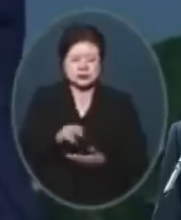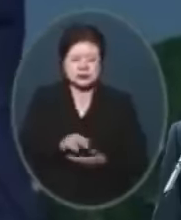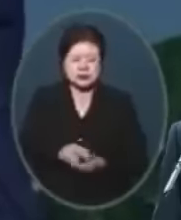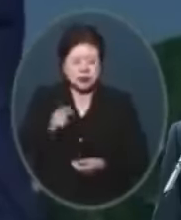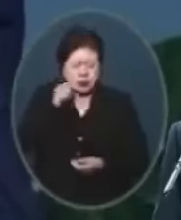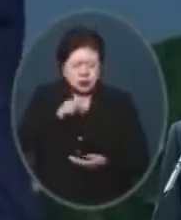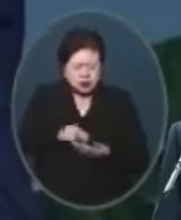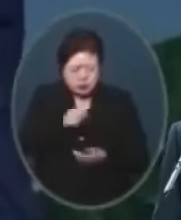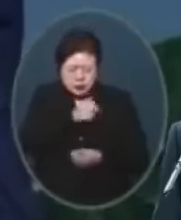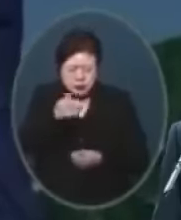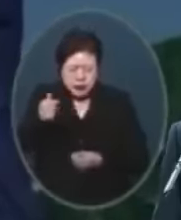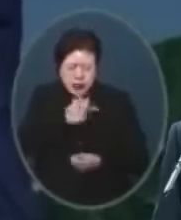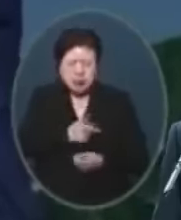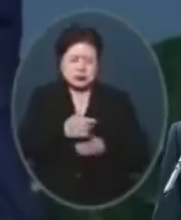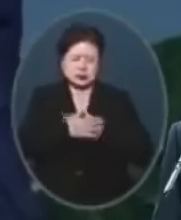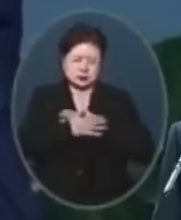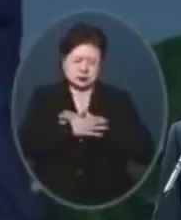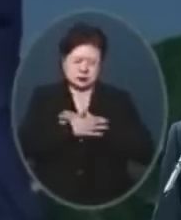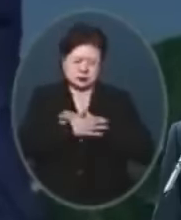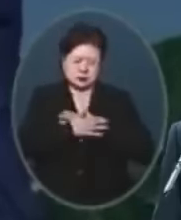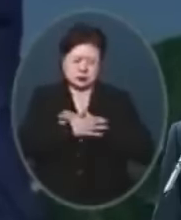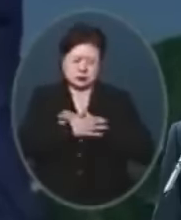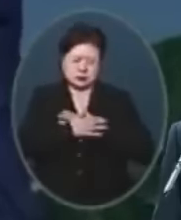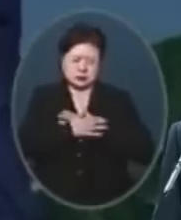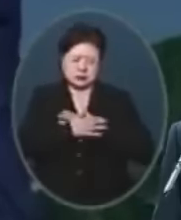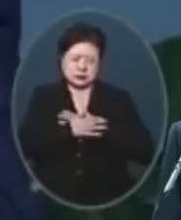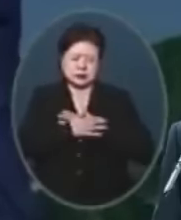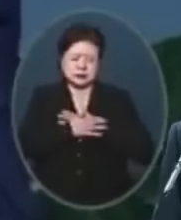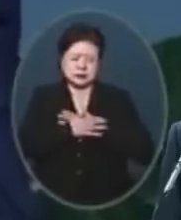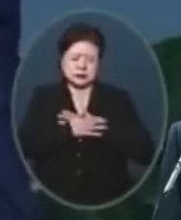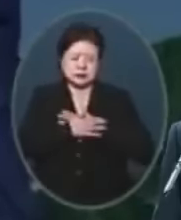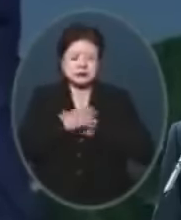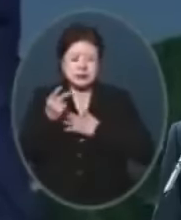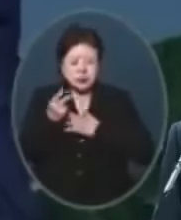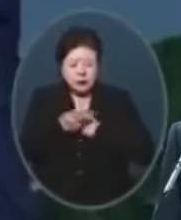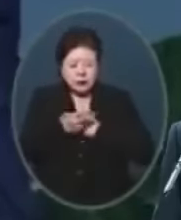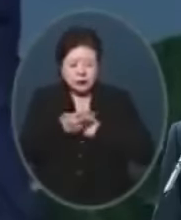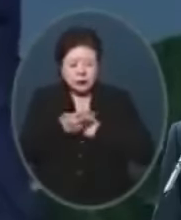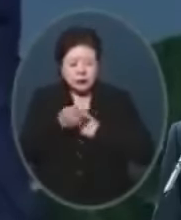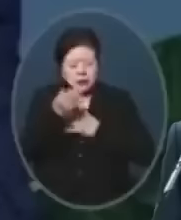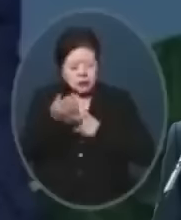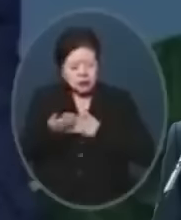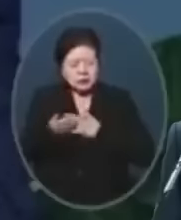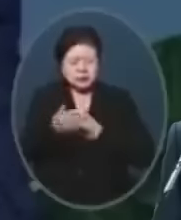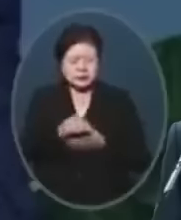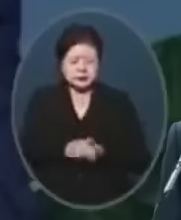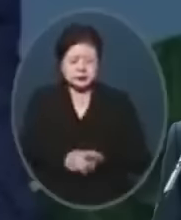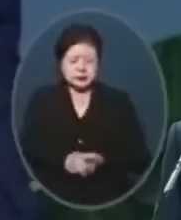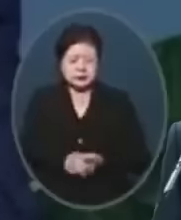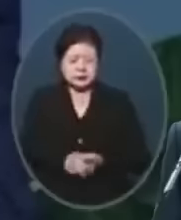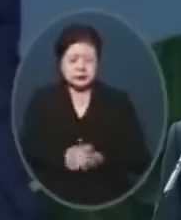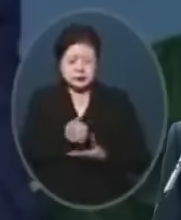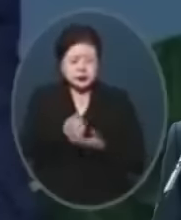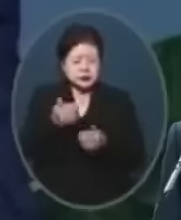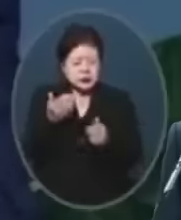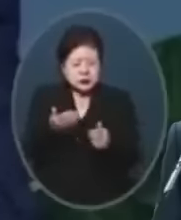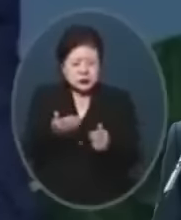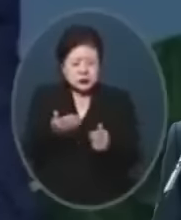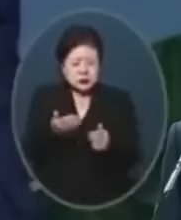어려운 문제가 있는 사람 가슴에서 드러내주십시오. 그리고 여러분이